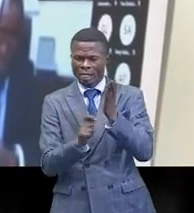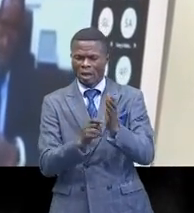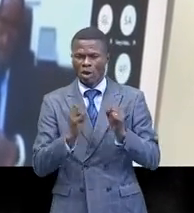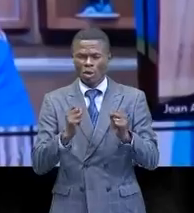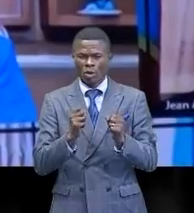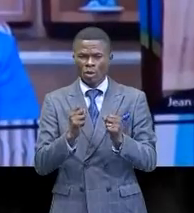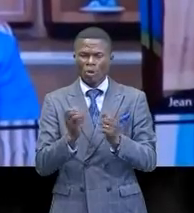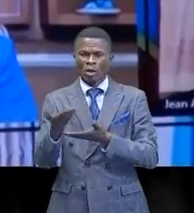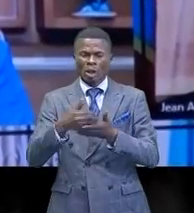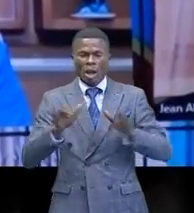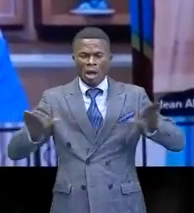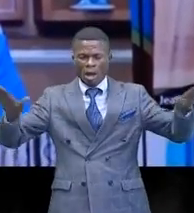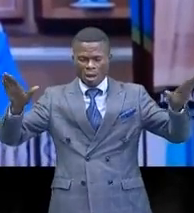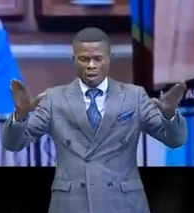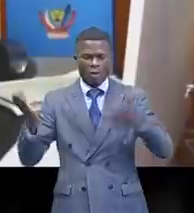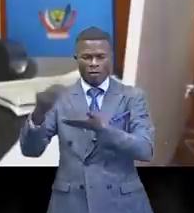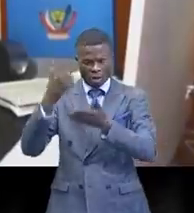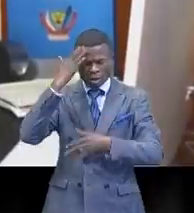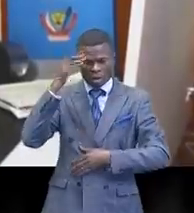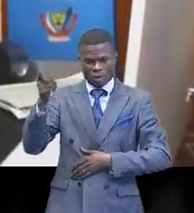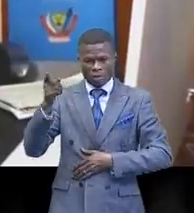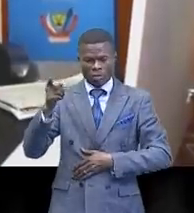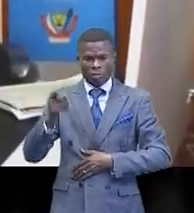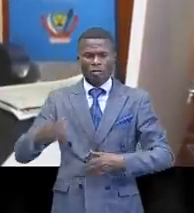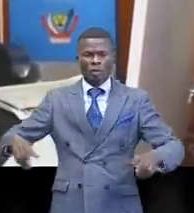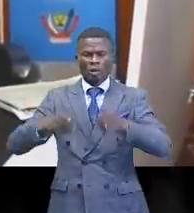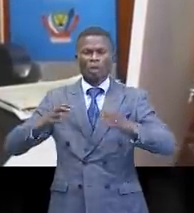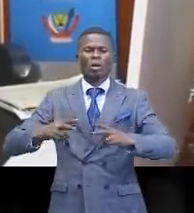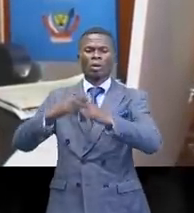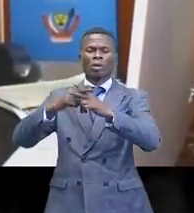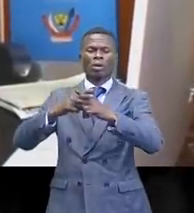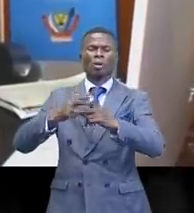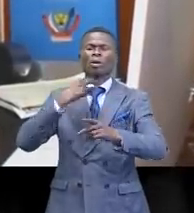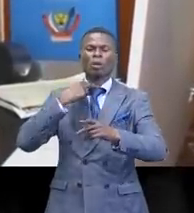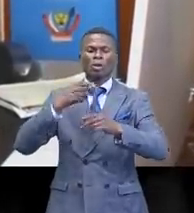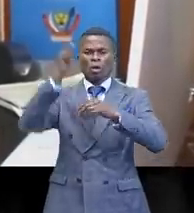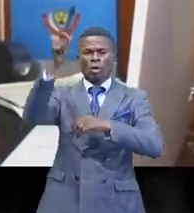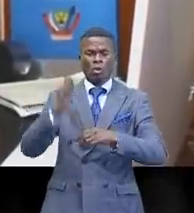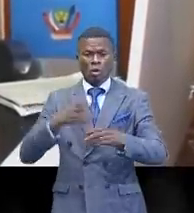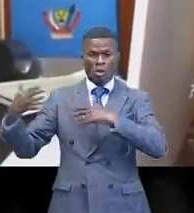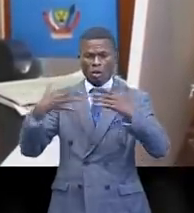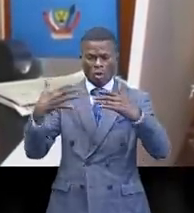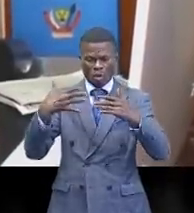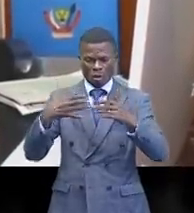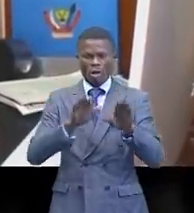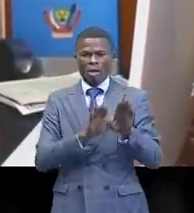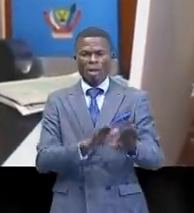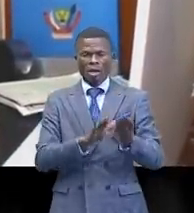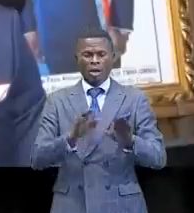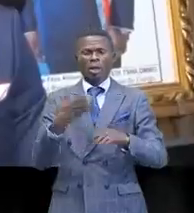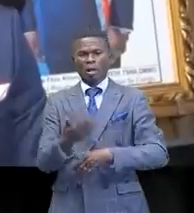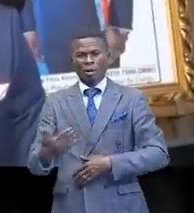et les recours à des avions de reconnaissance. Le bouclage de la formation du bataillon de combat en jungle qui attend